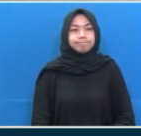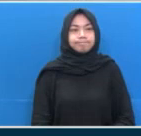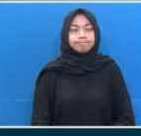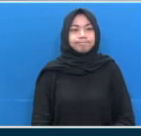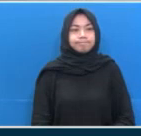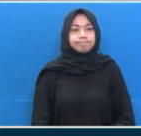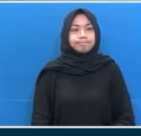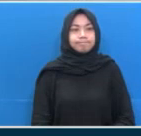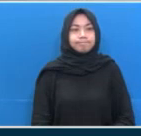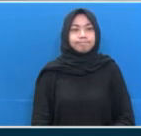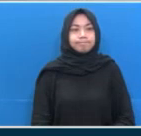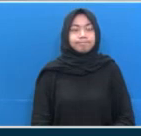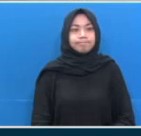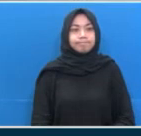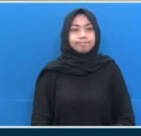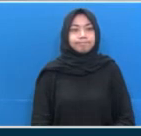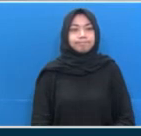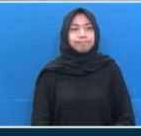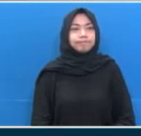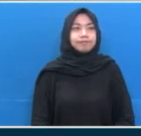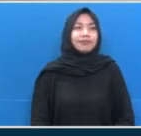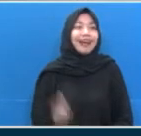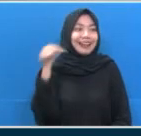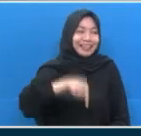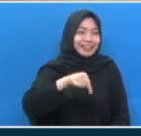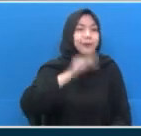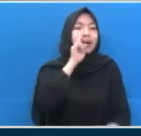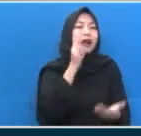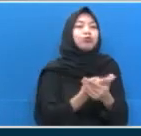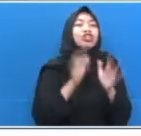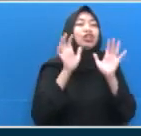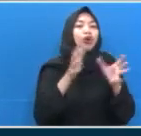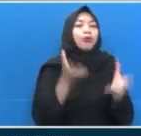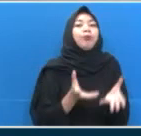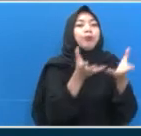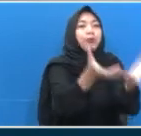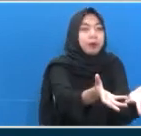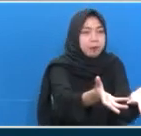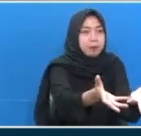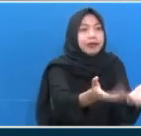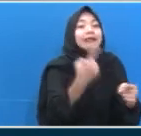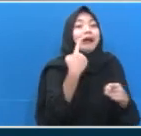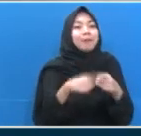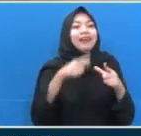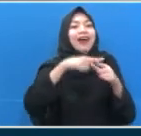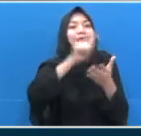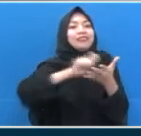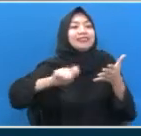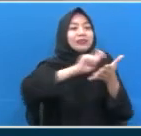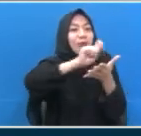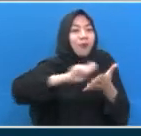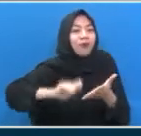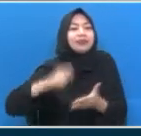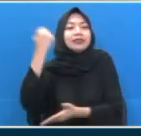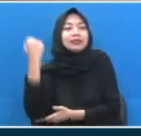tetapi pada hari ini ya hanya penyerahan barang bukti secara mitrasi tahap 2 itu adalah penyerahan barang bukti dan